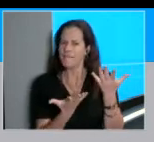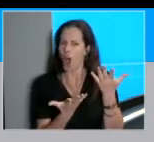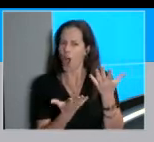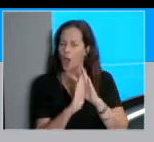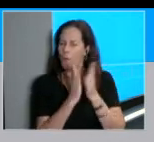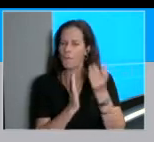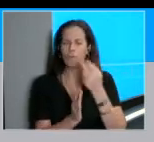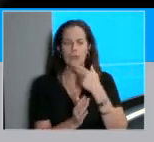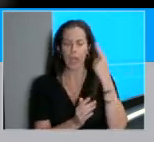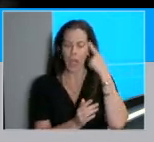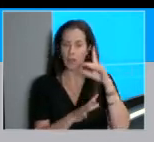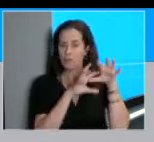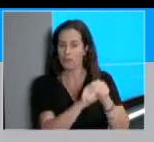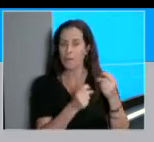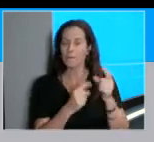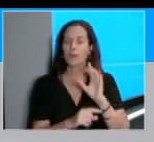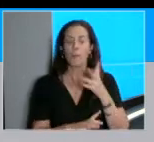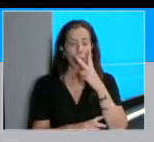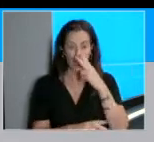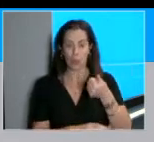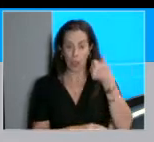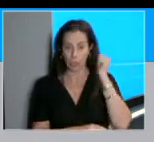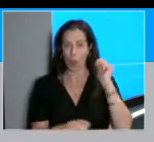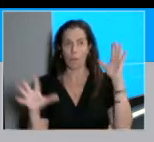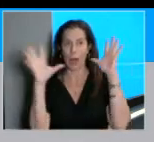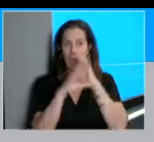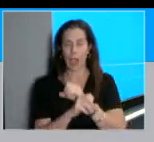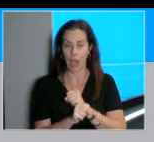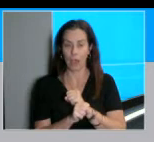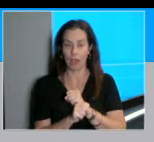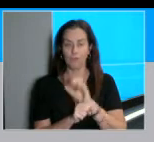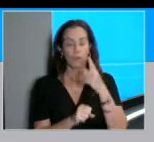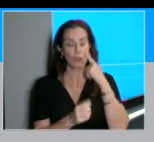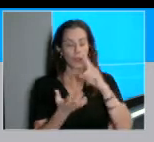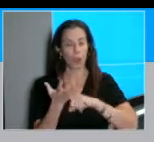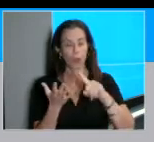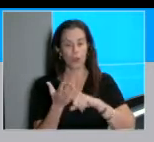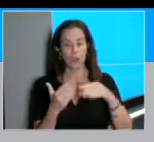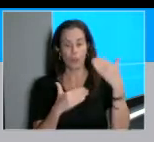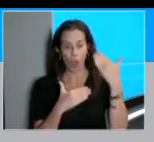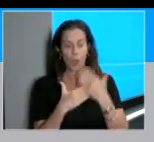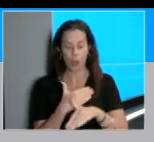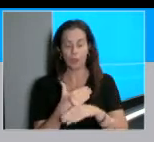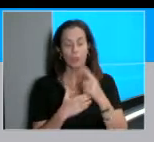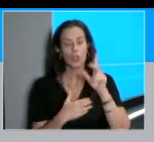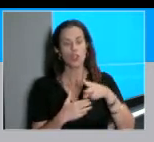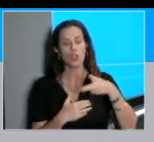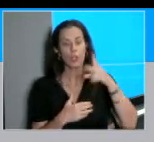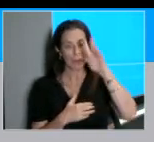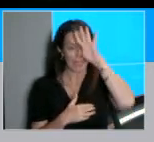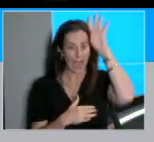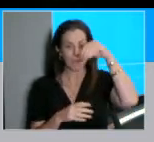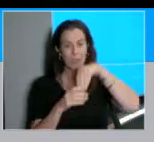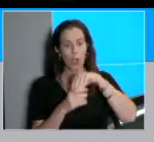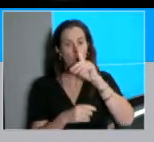כל מה שהם מתכננים. אבל נדמה לי שמה שראינו בחודשים האחרונים כשמסתכלים על ההתבססות האיראנית בסוריה, זה ניסיון